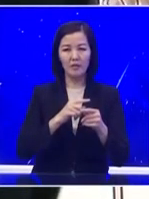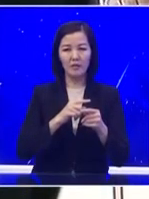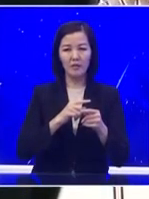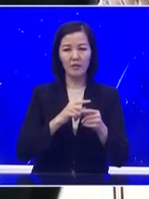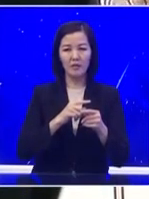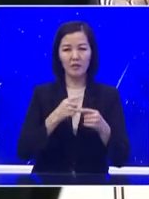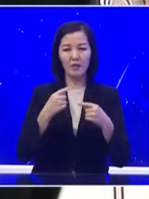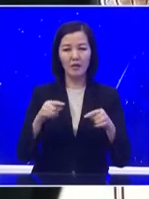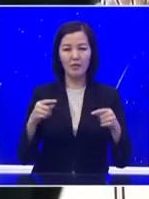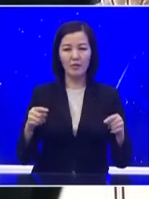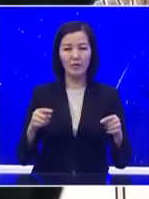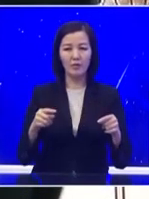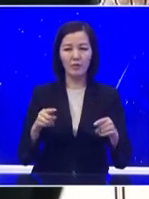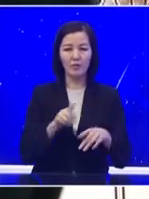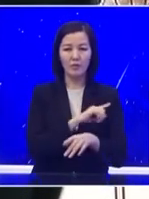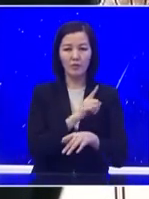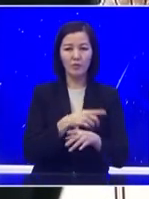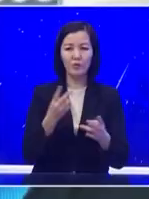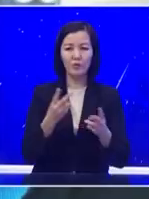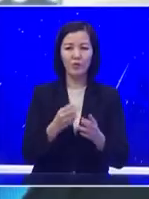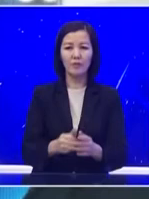ограничение службы, также